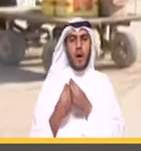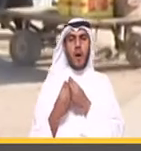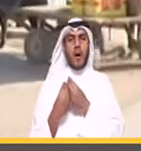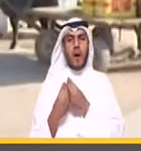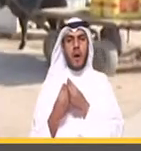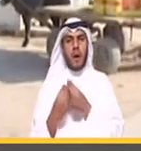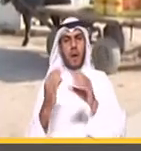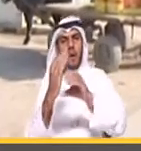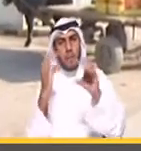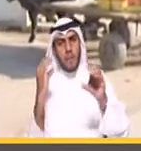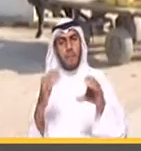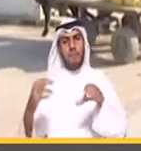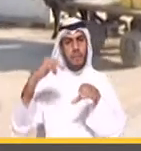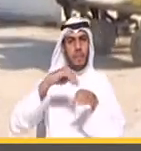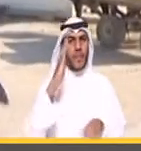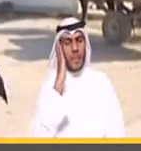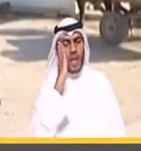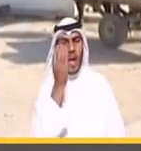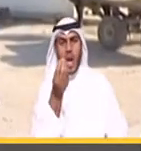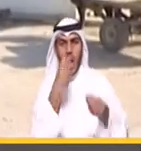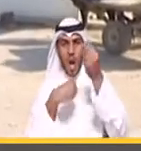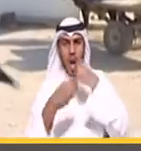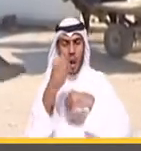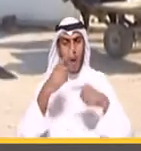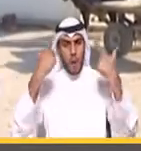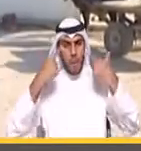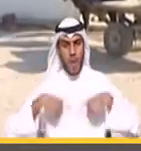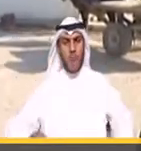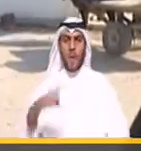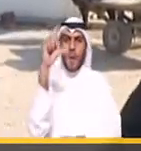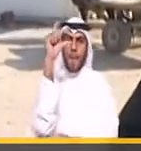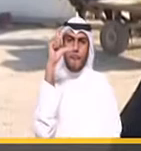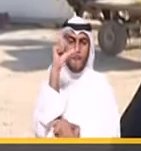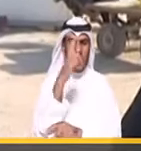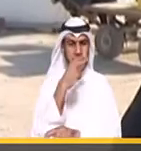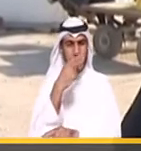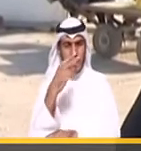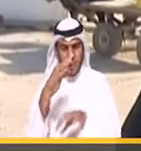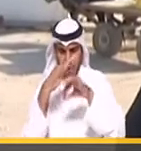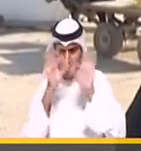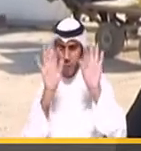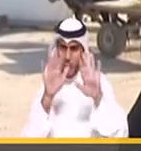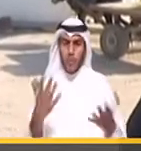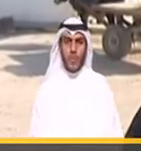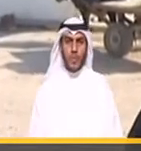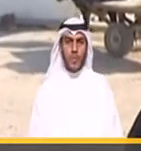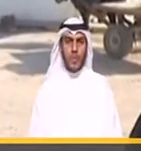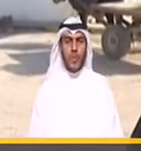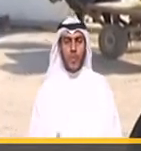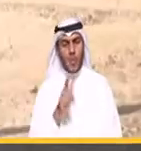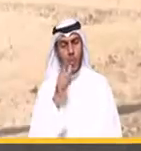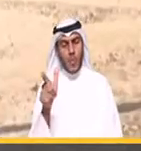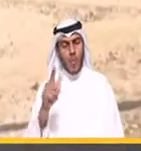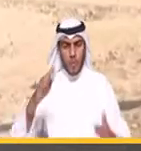المدارس والمساجد بال بكل شيء يعني وانهم جزيل